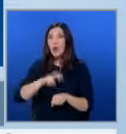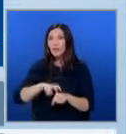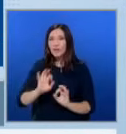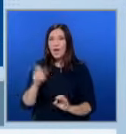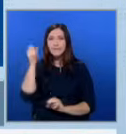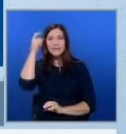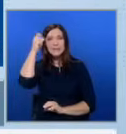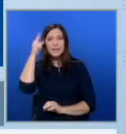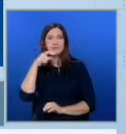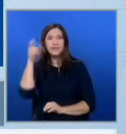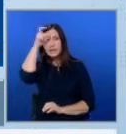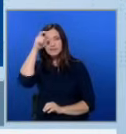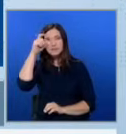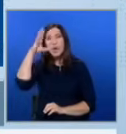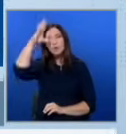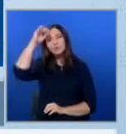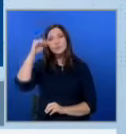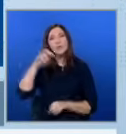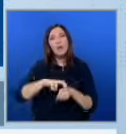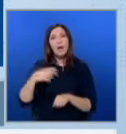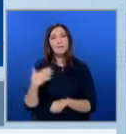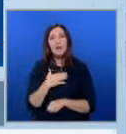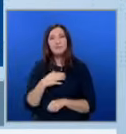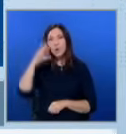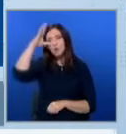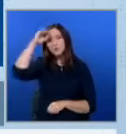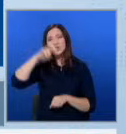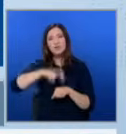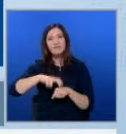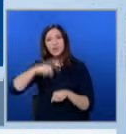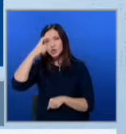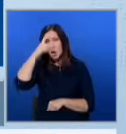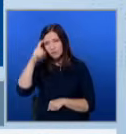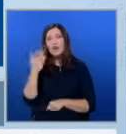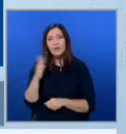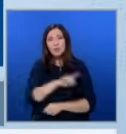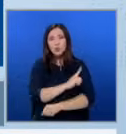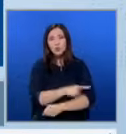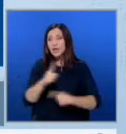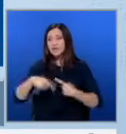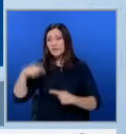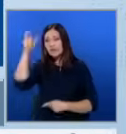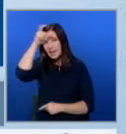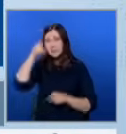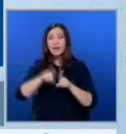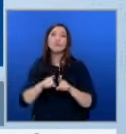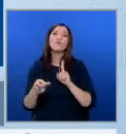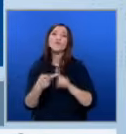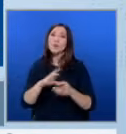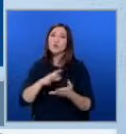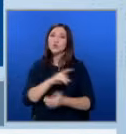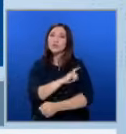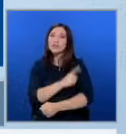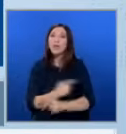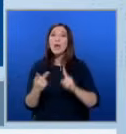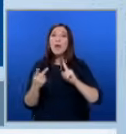така и председателите на ДПС господин Делян Пеевски и господин Джевдет Чакъров в техните усилия да развият ДПС като втора политическа сила